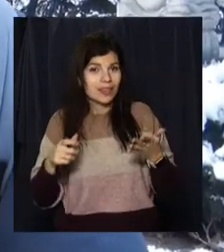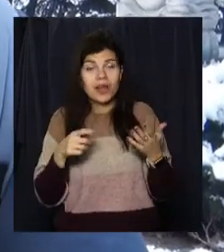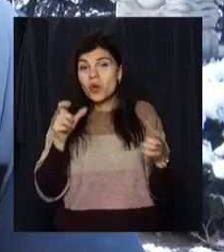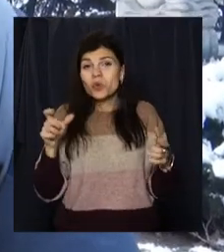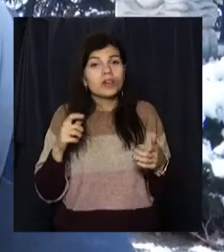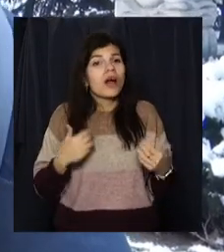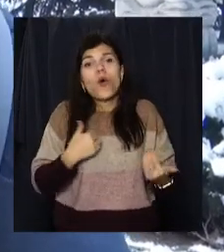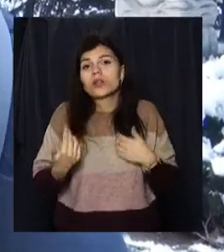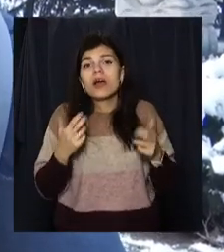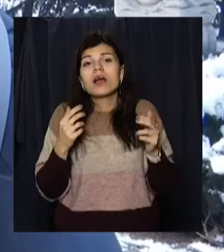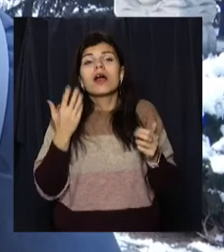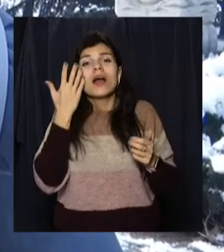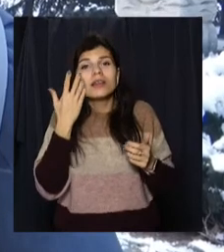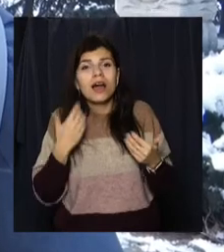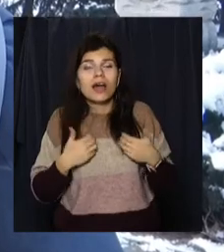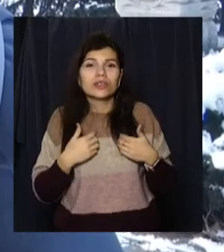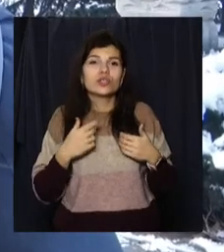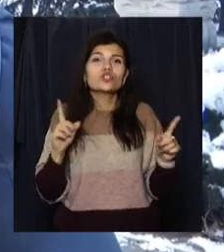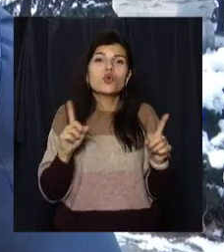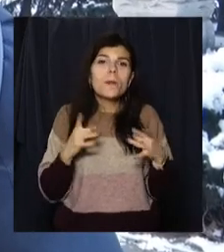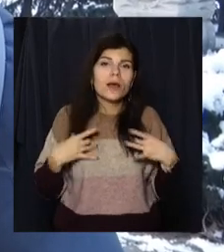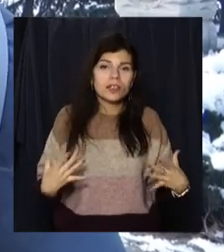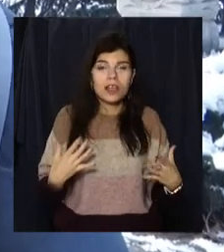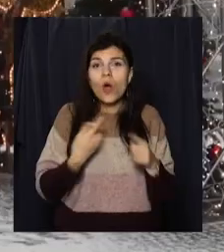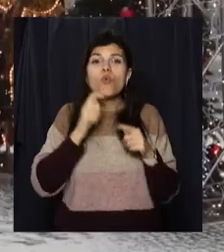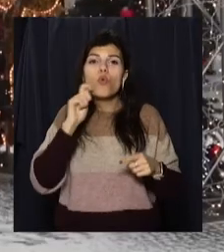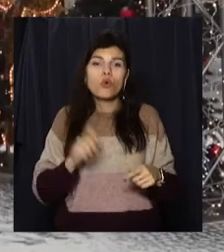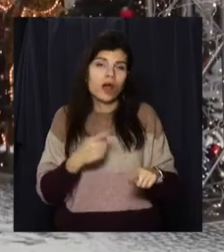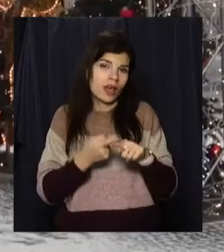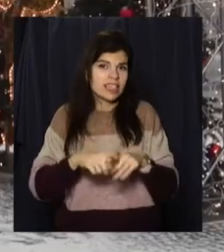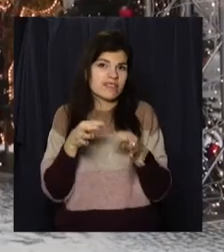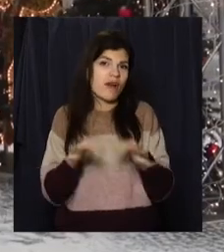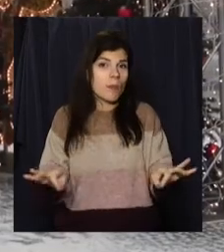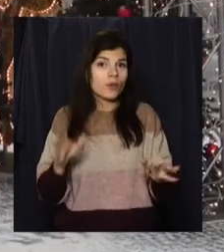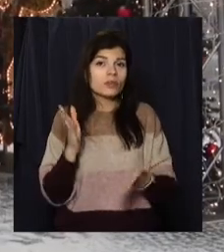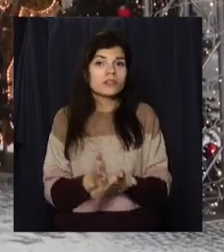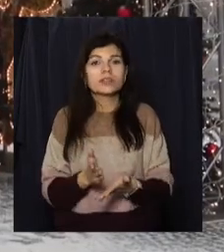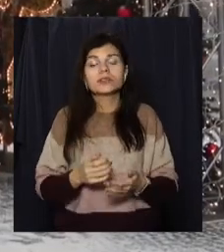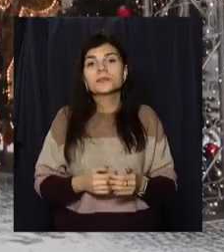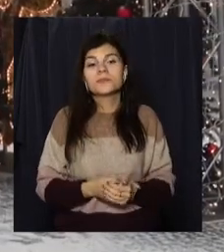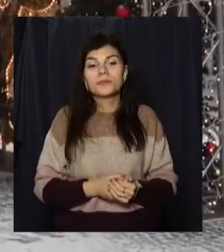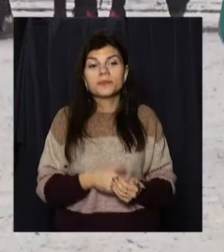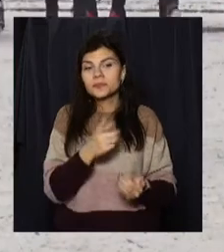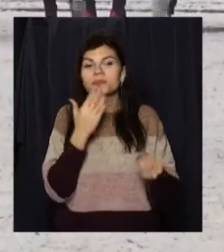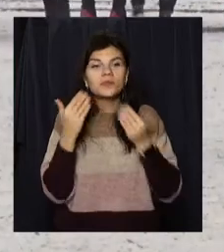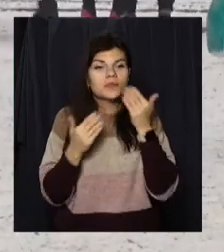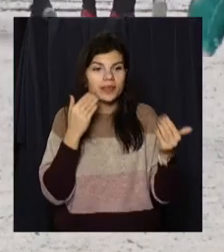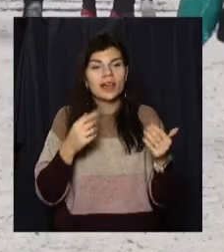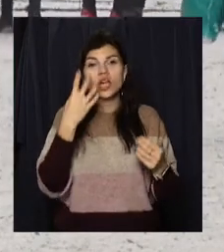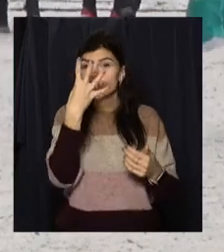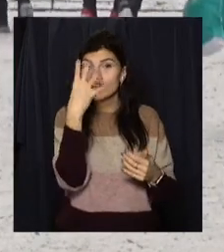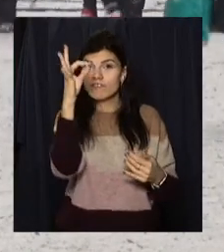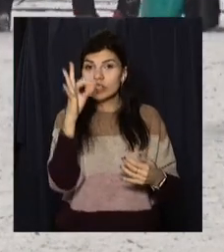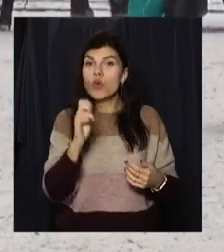хочуть, що хочуть. Вибір людей. Україна – це свобода. За даними соціологічної групи «Рейтинг», наразі лише